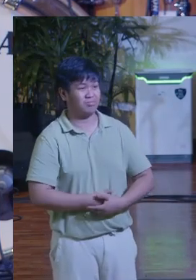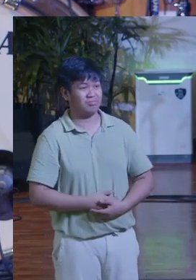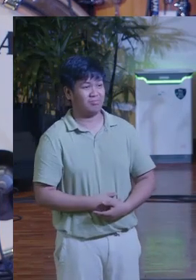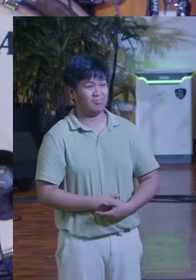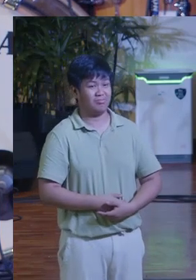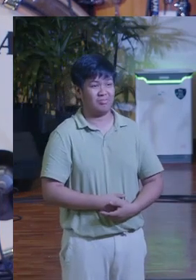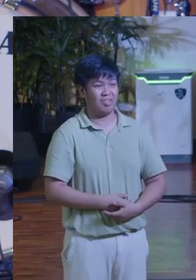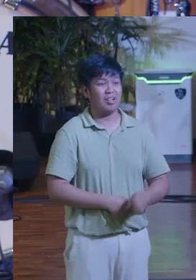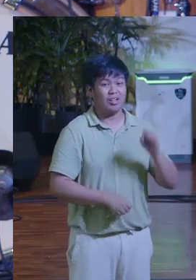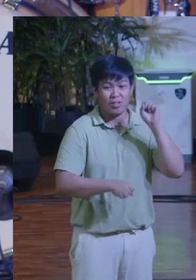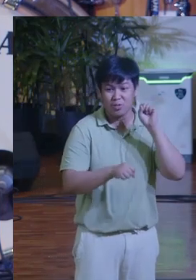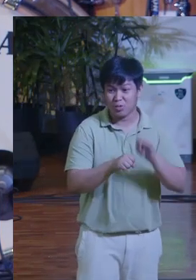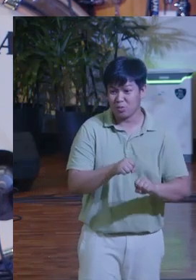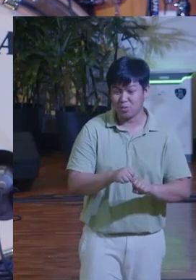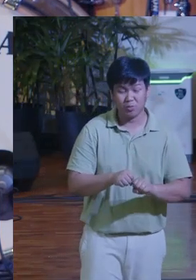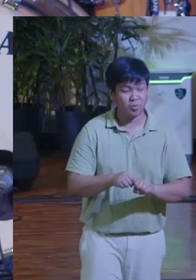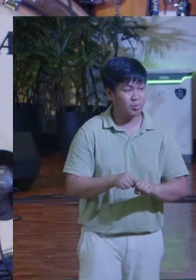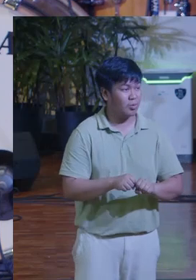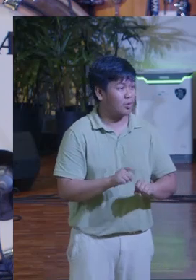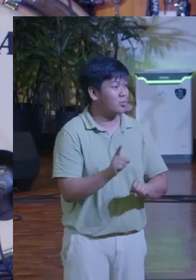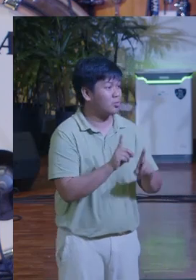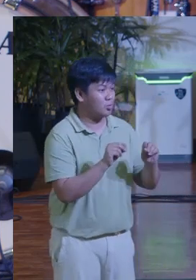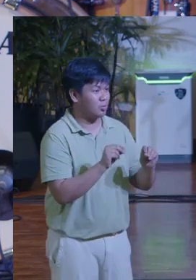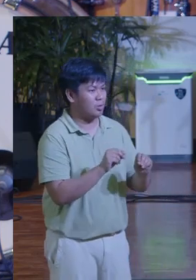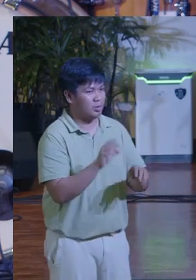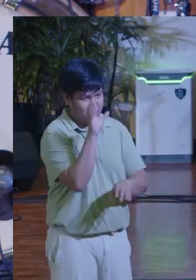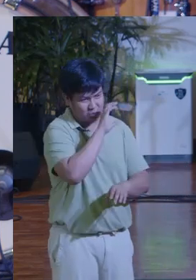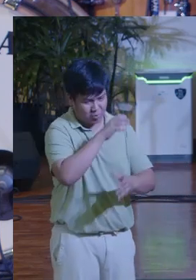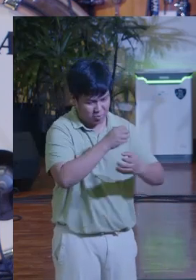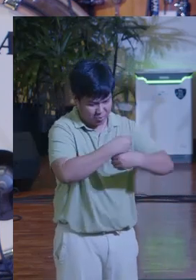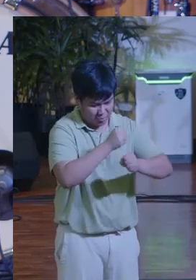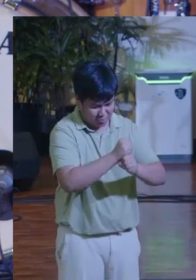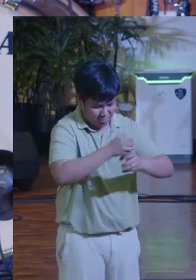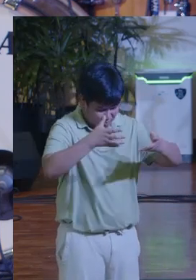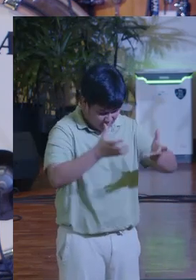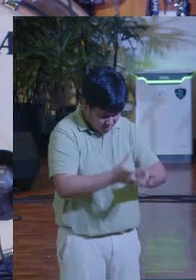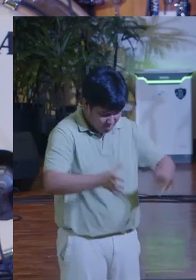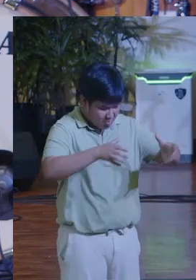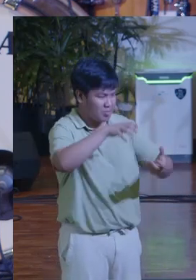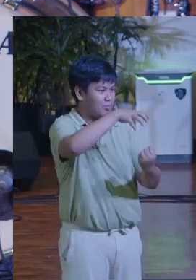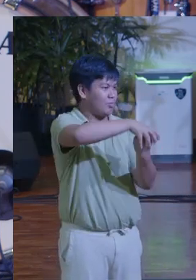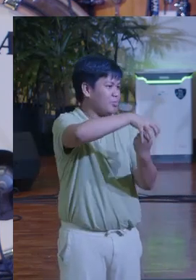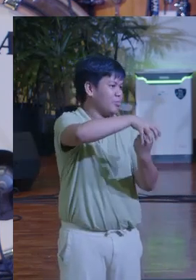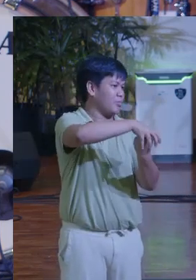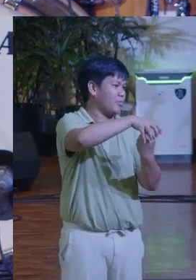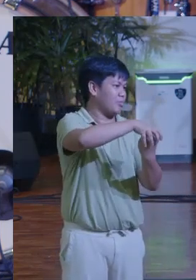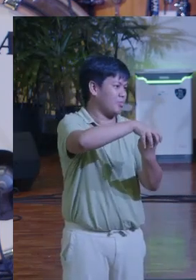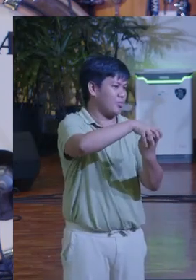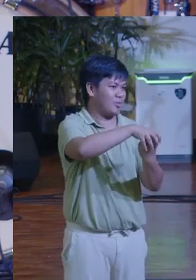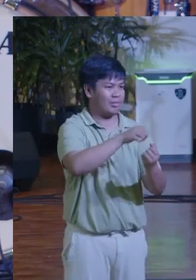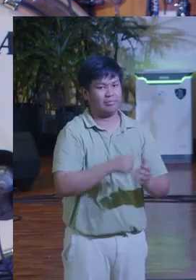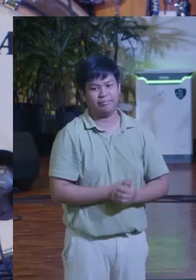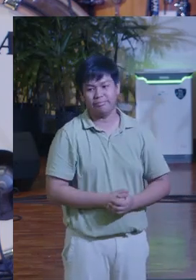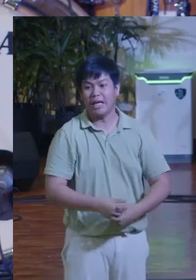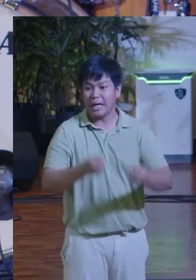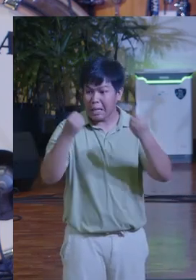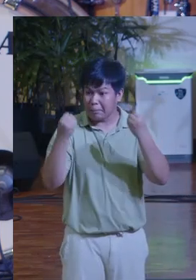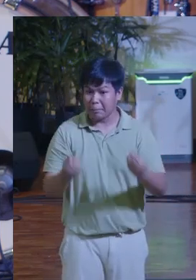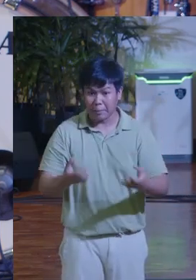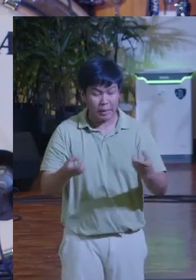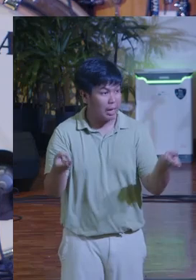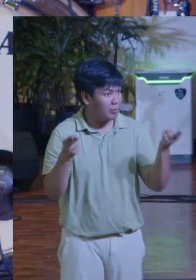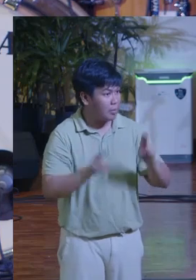At siguro sila'y nahabag, kaya nilagay nila sa basket. Ang daming pwedeng mangyari doon sa kanilang ginawa.